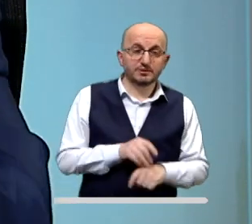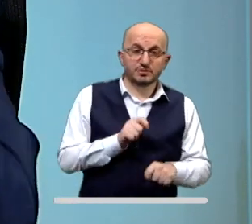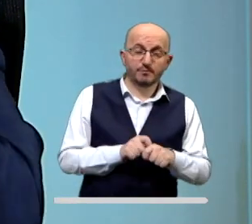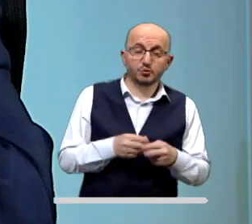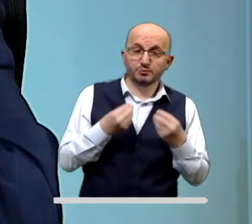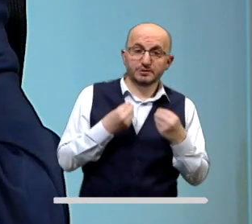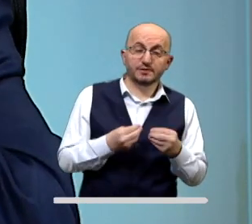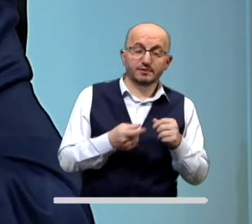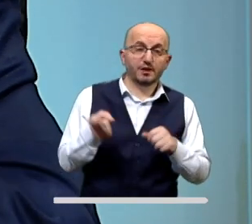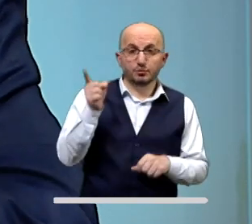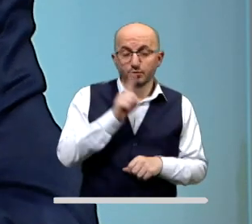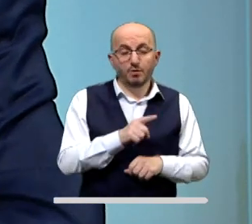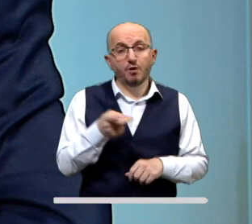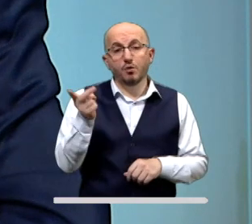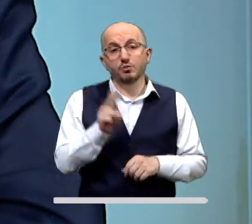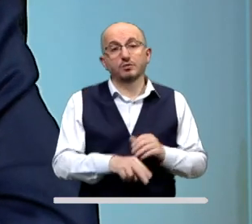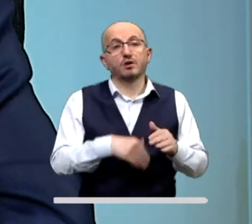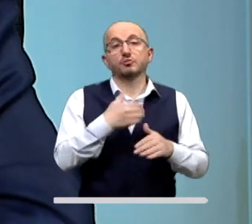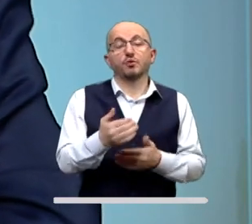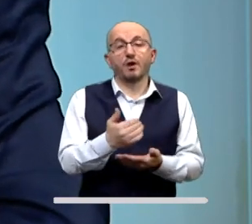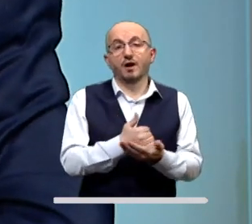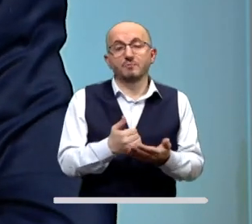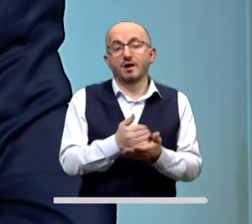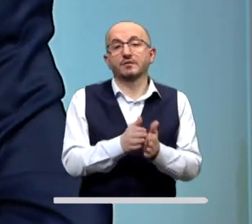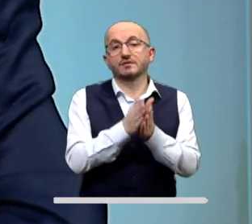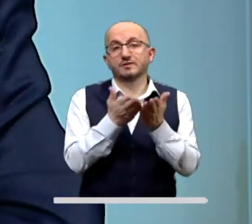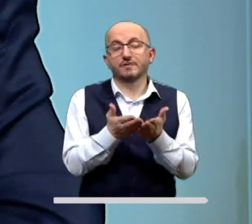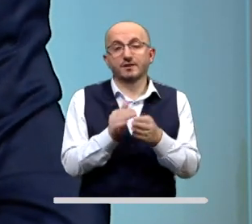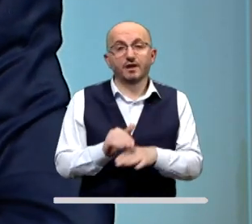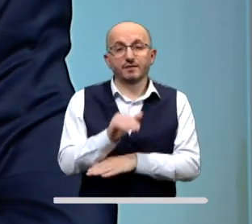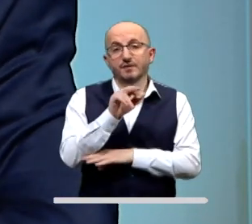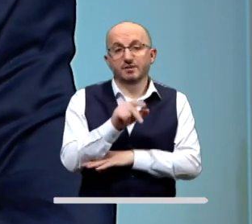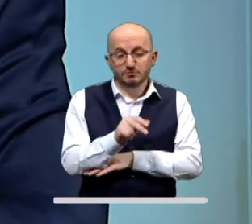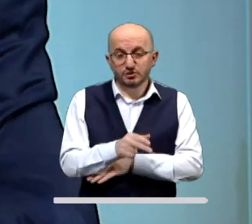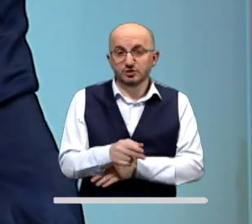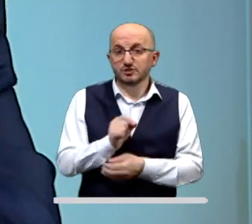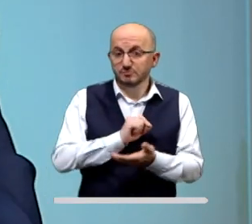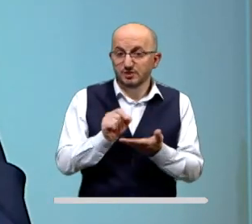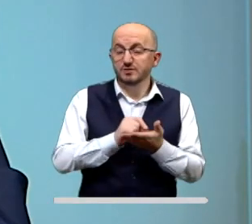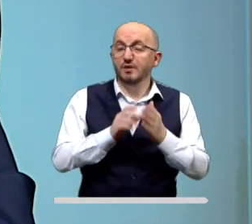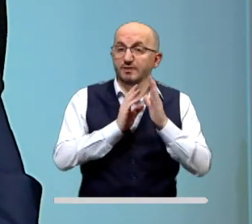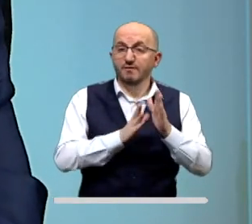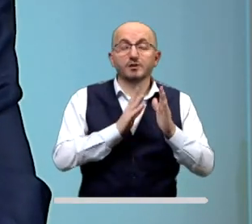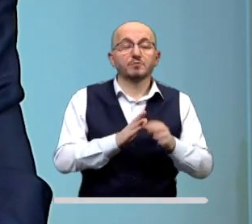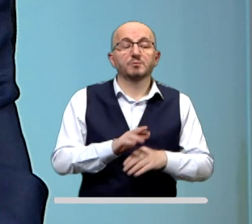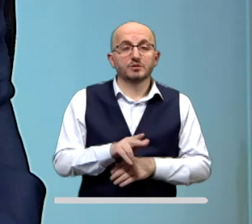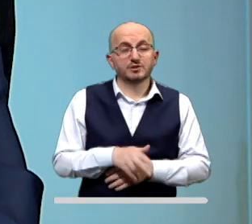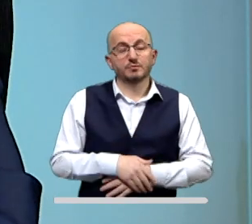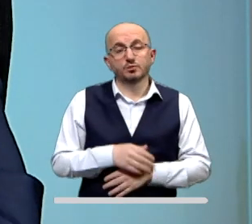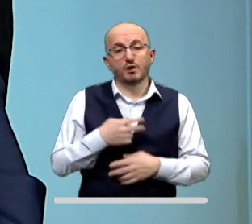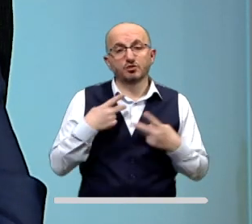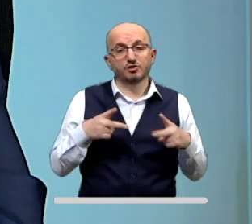bu iyiliklerden dolayı öldükten sonra da amel defterinin sanki hayattaymış gibi devam etmesi şekliyle de